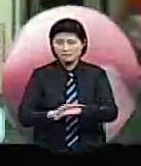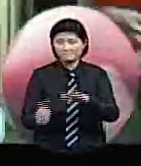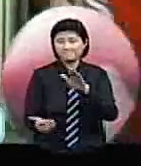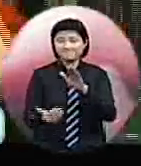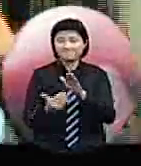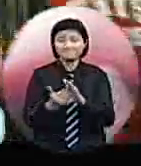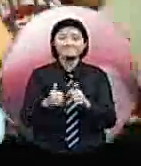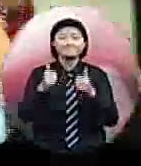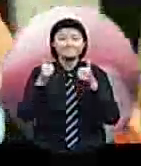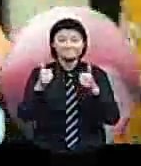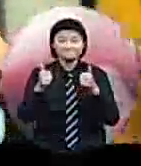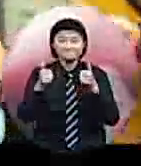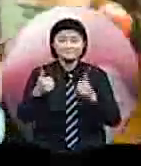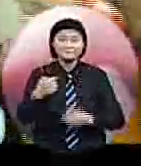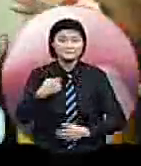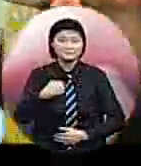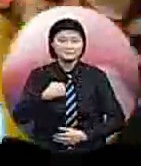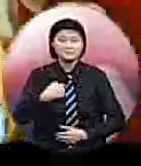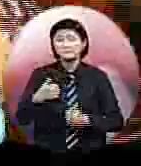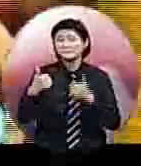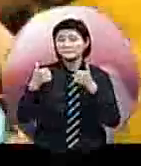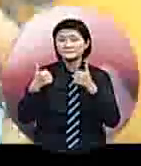잘 나갔었다.